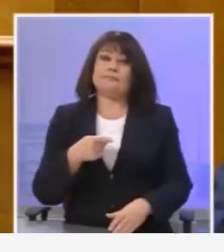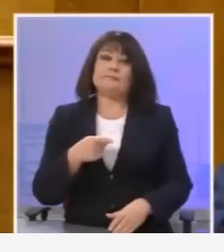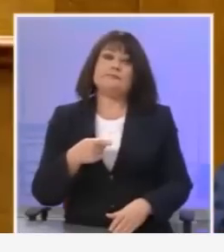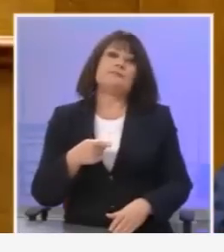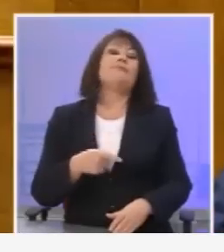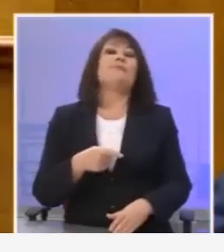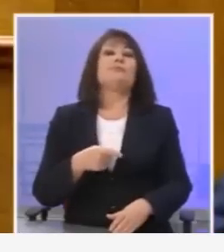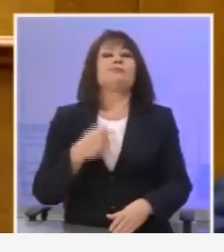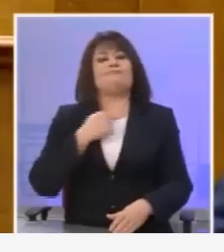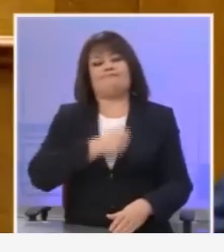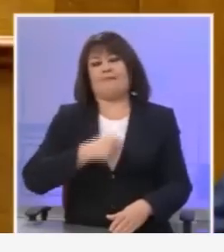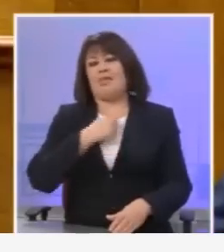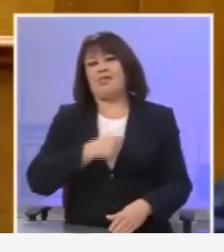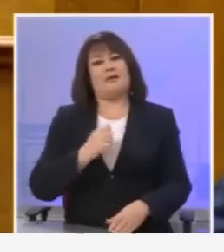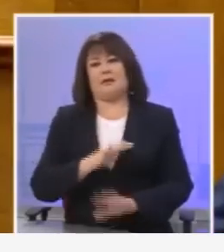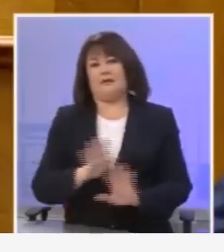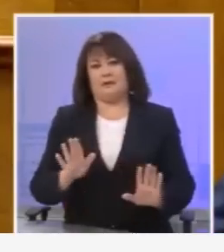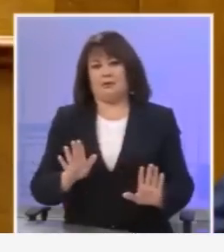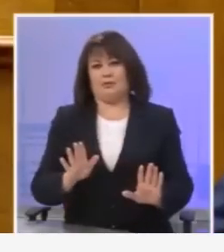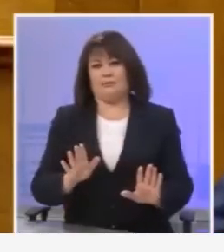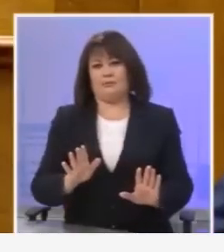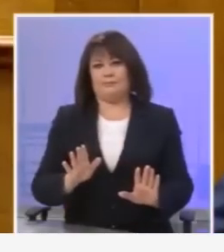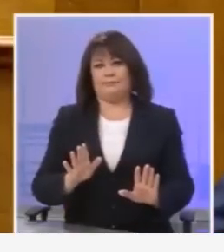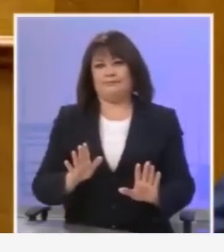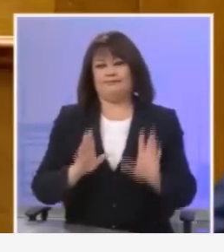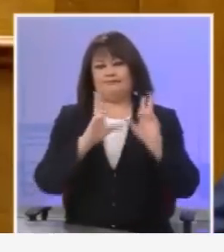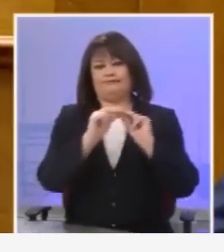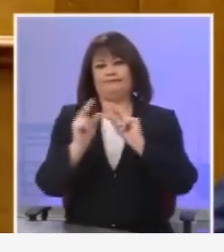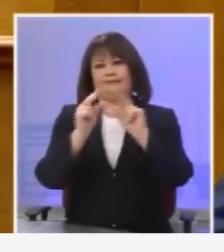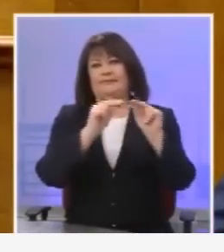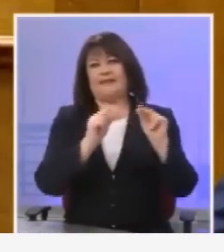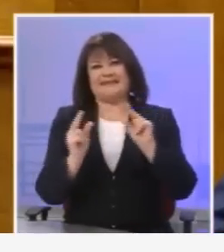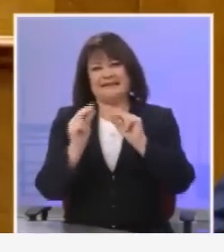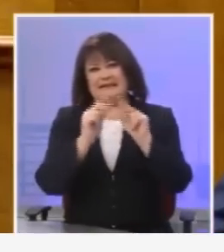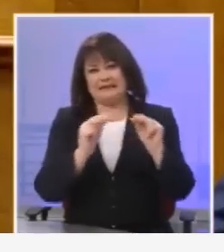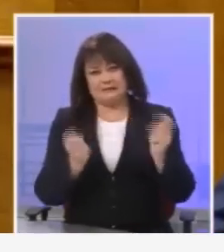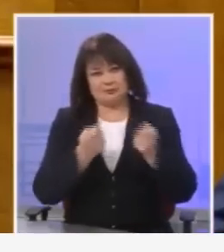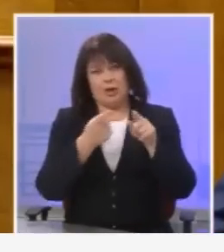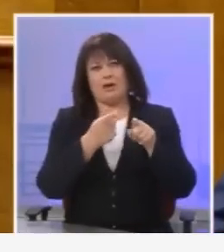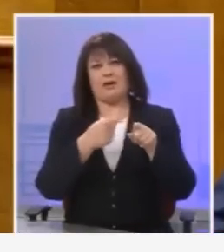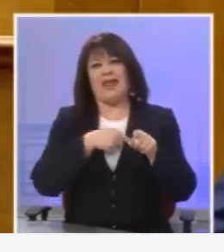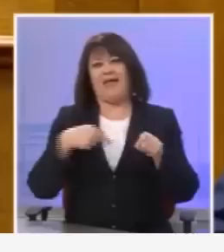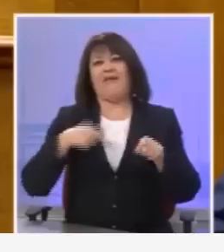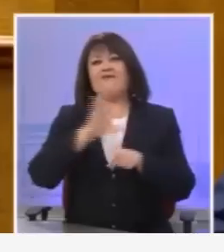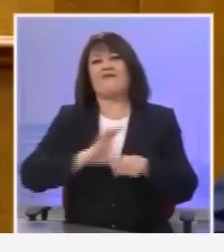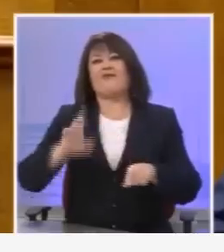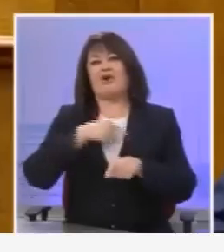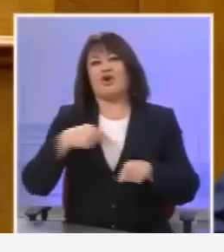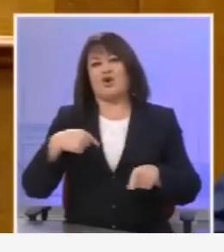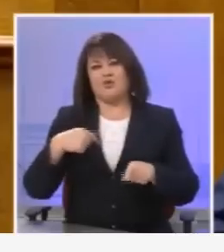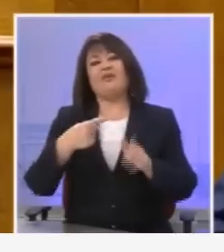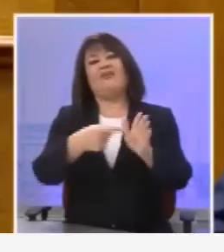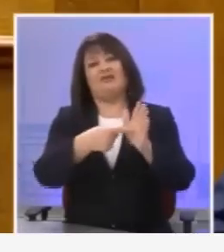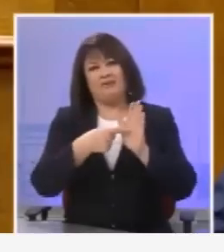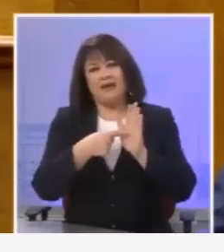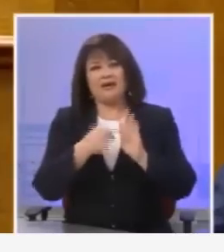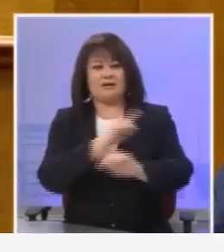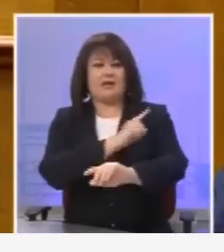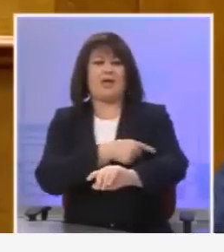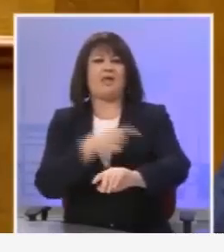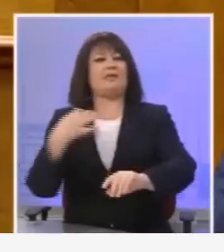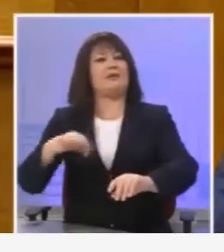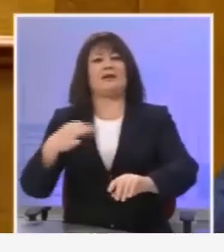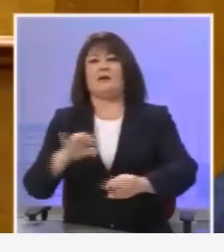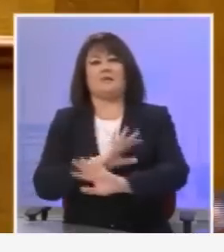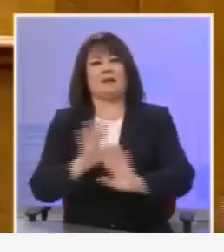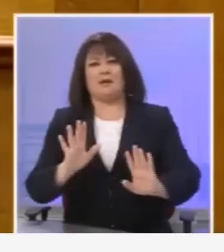είναι ένα επίπεδο θλιβερό, το επίπεδο της συζήτησης εννοώ, και καταδεικνύει την αδυναμία της Ευρώπης